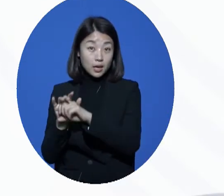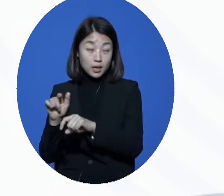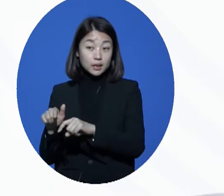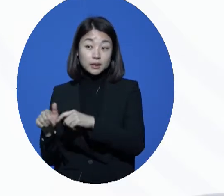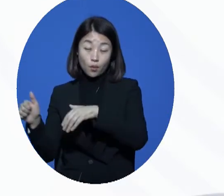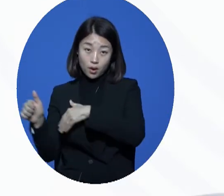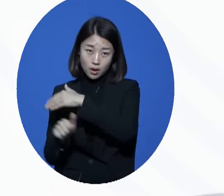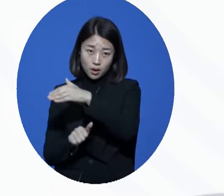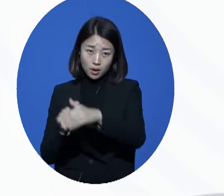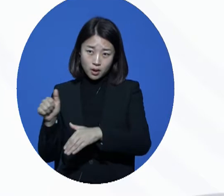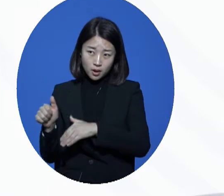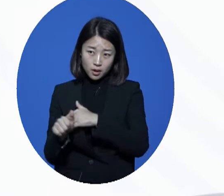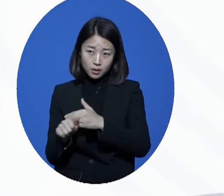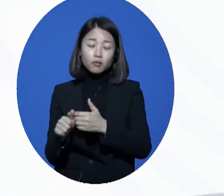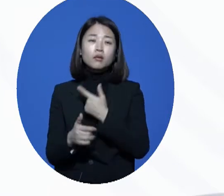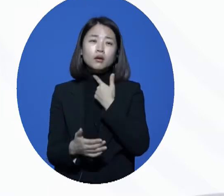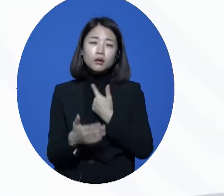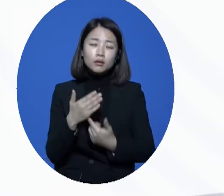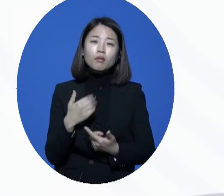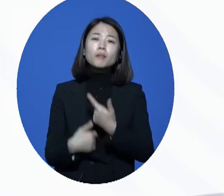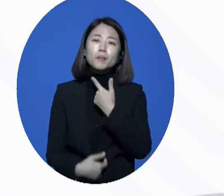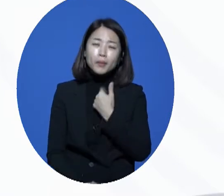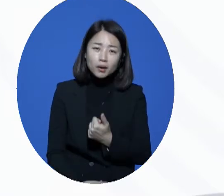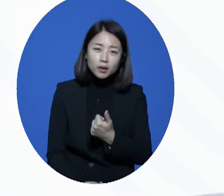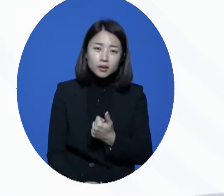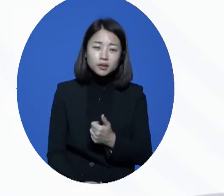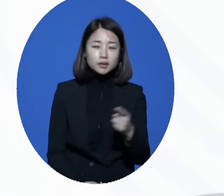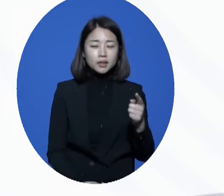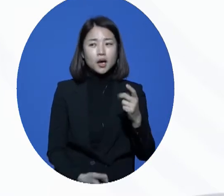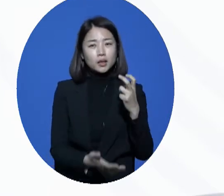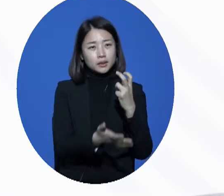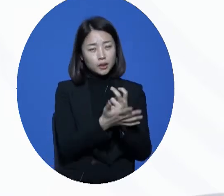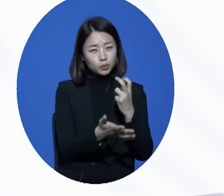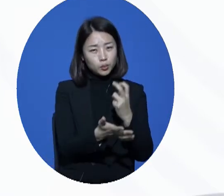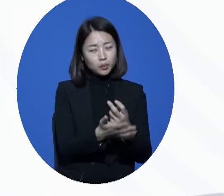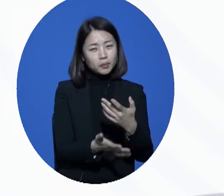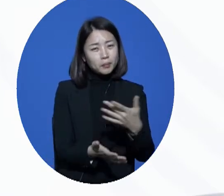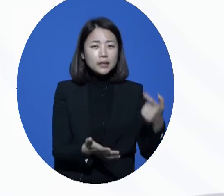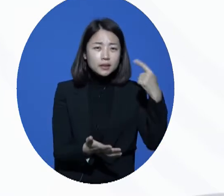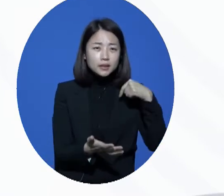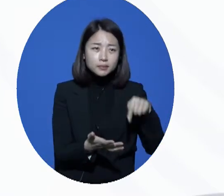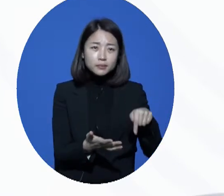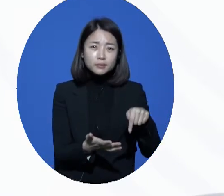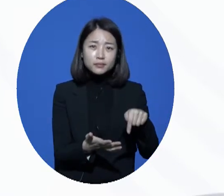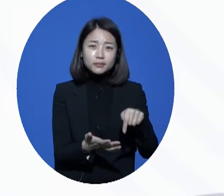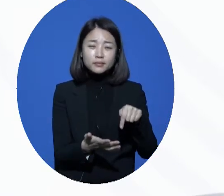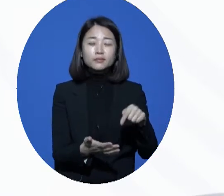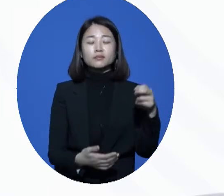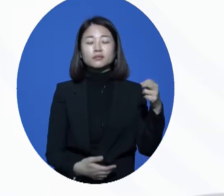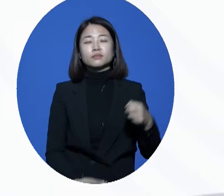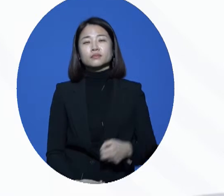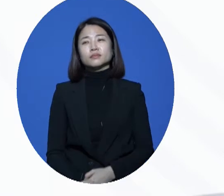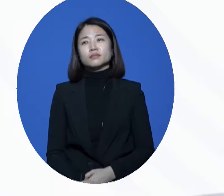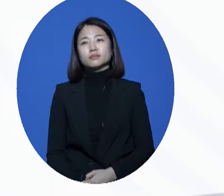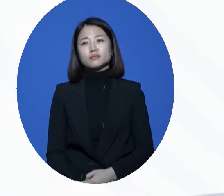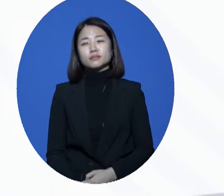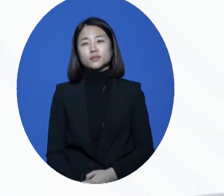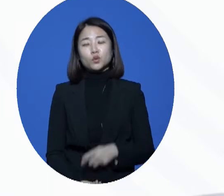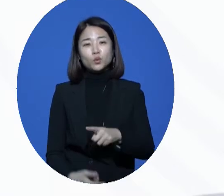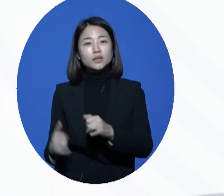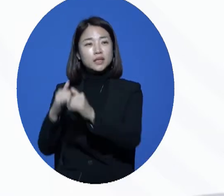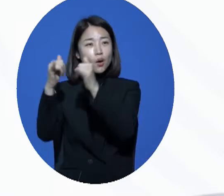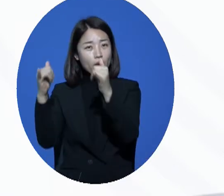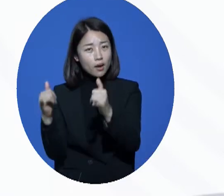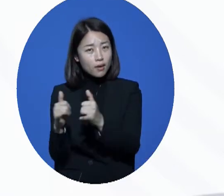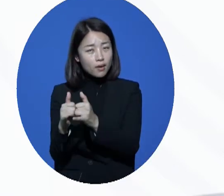코로나19의 상황들을 겪으면서 어떤 제도적인 공백에 대한 문제보다는 이